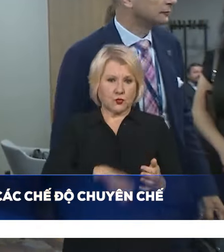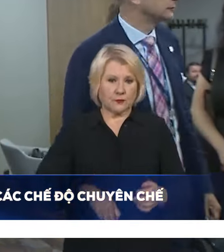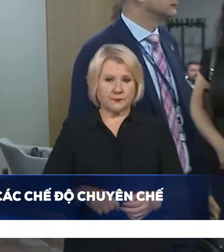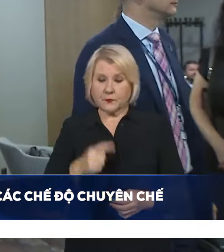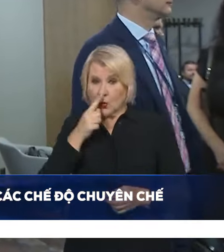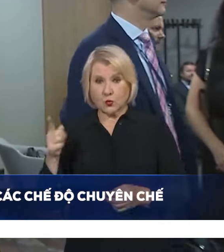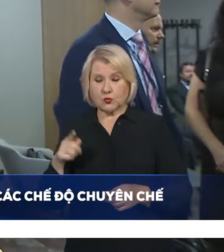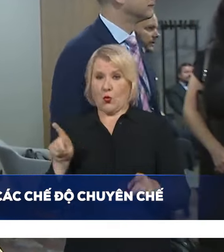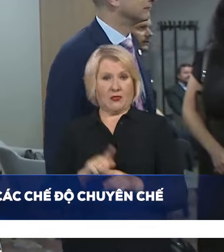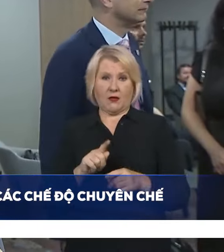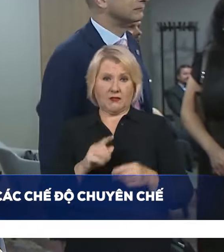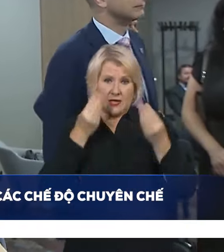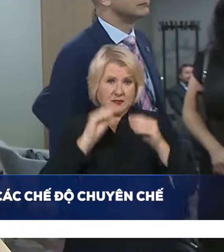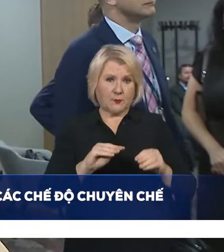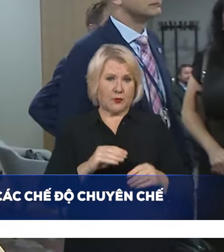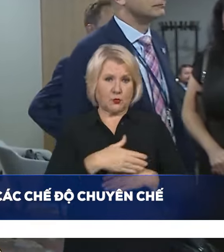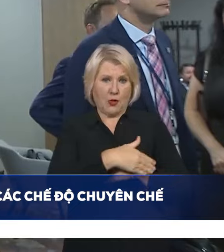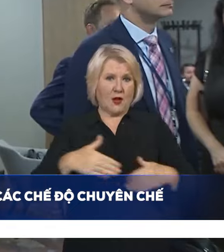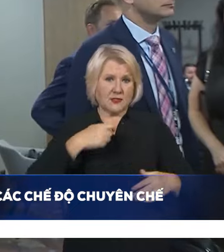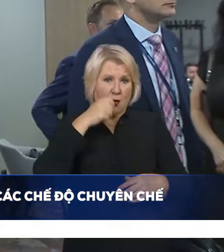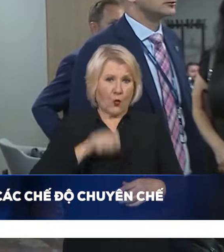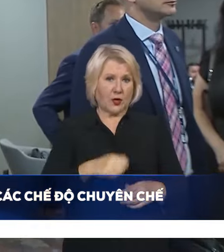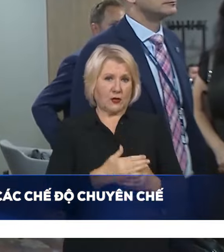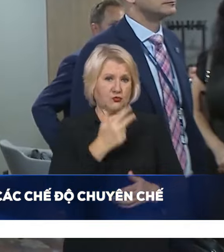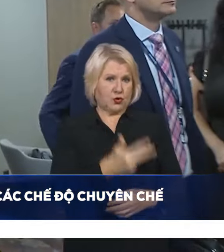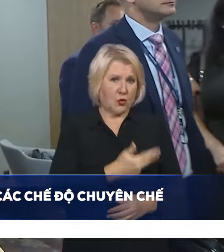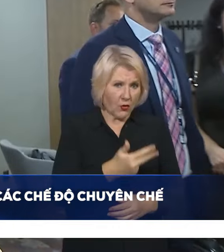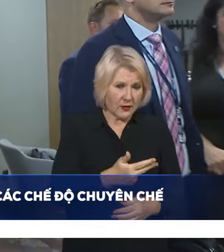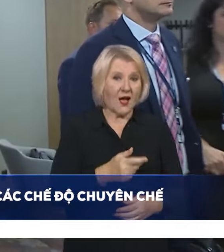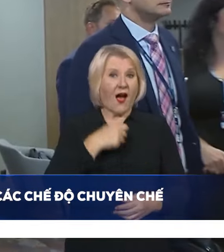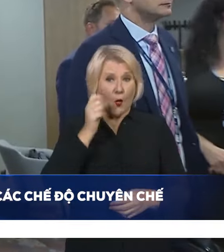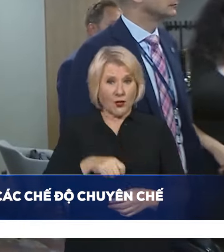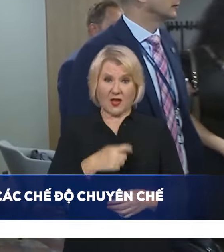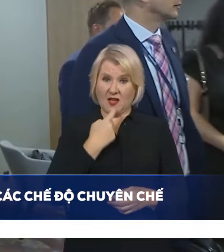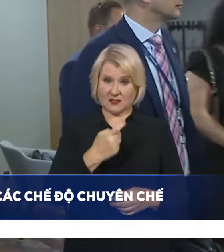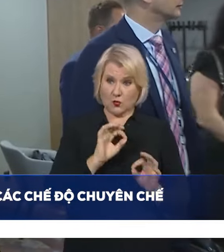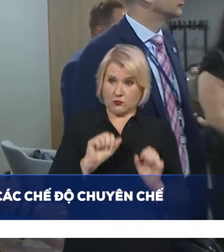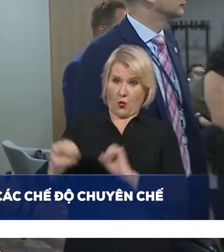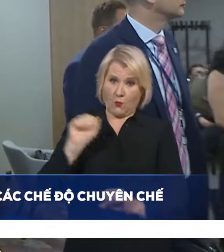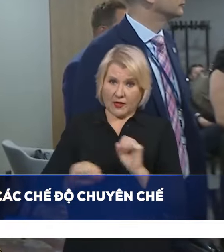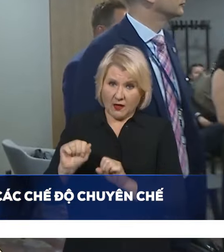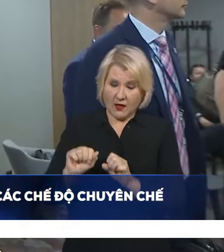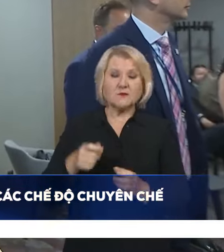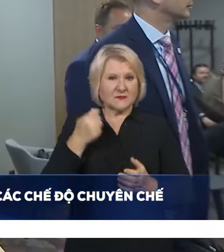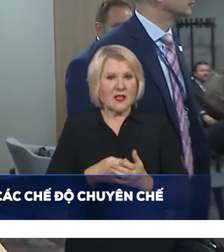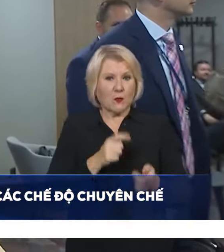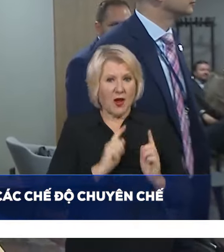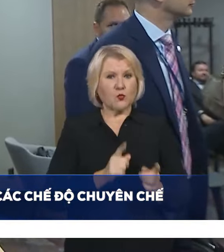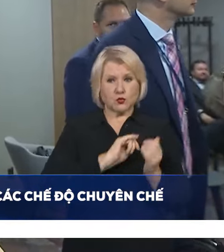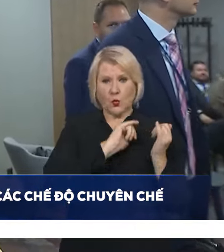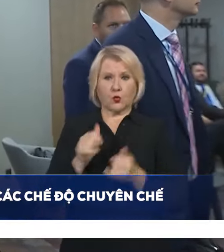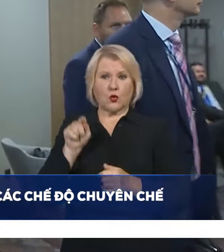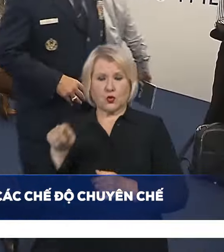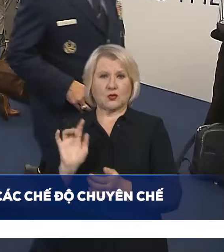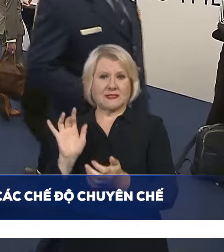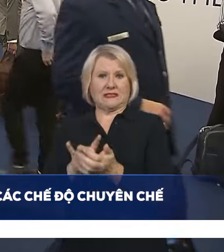rằng hình thức chính trị của mình là đáng được noi theo ông cũng đã kêu gọi Tổng Tham mưu trưởng của các quốc gia nato hãy can đảm và cởi mở trong việc đưa ra